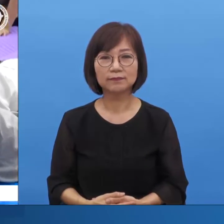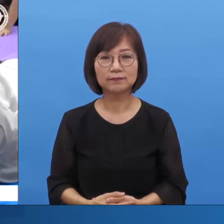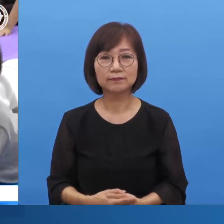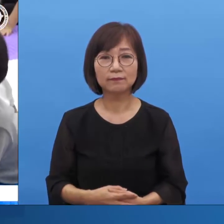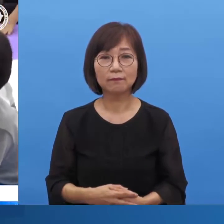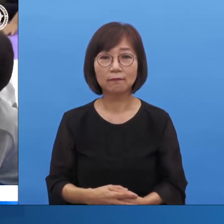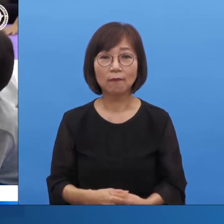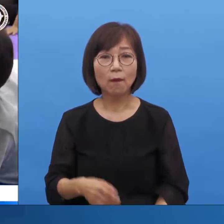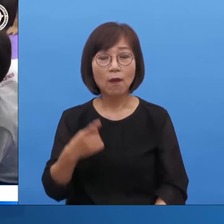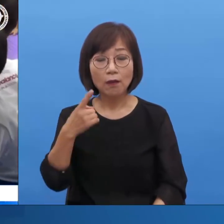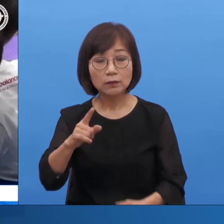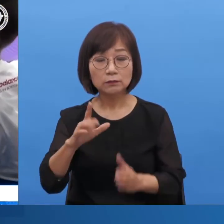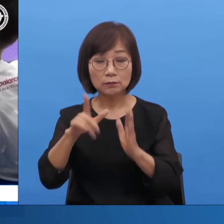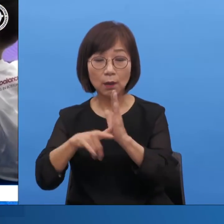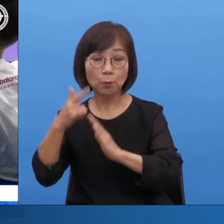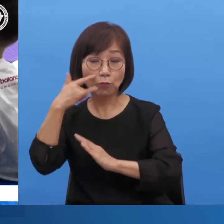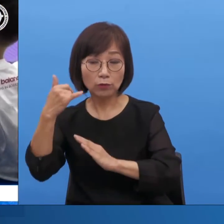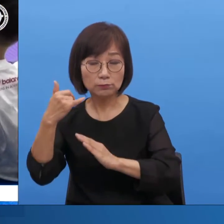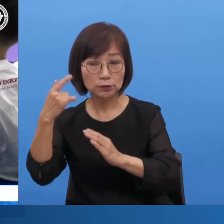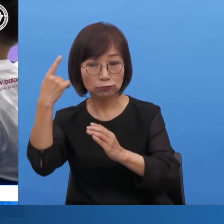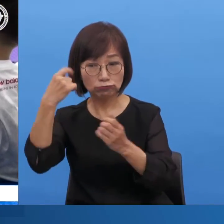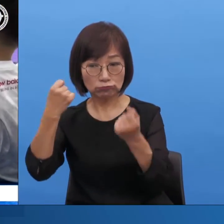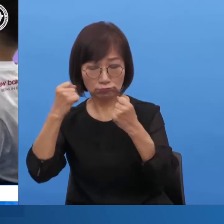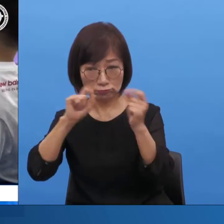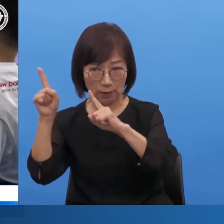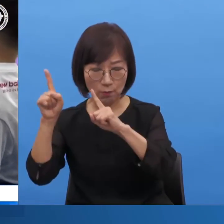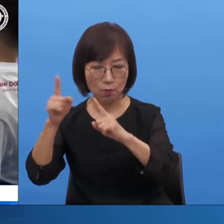그래 그게 렘넌트에게 전달될 거